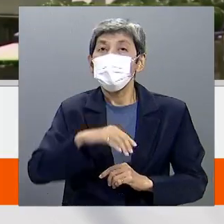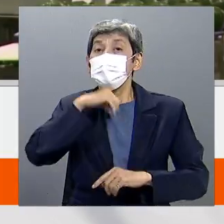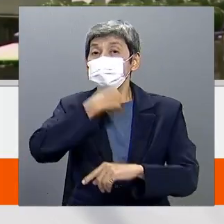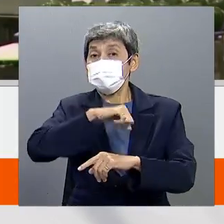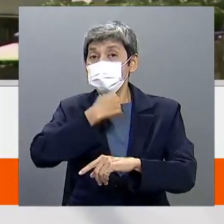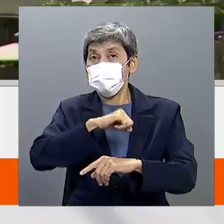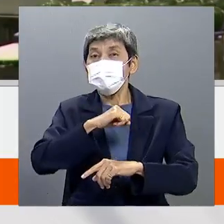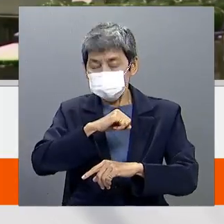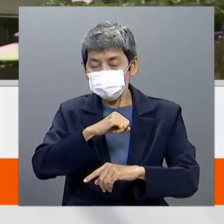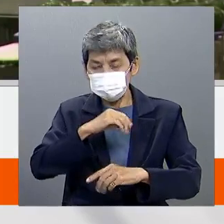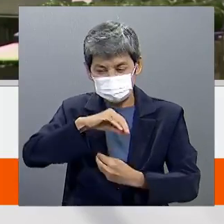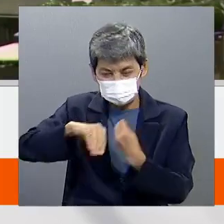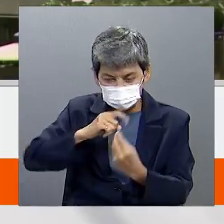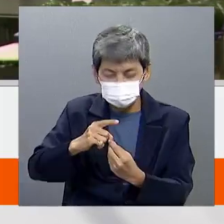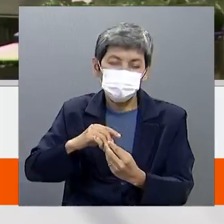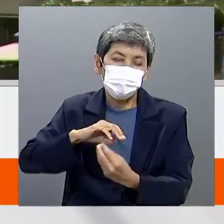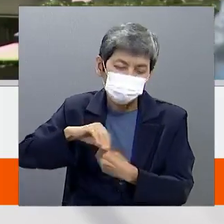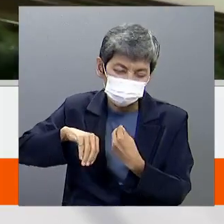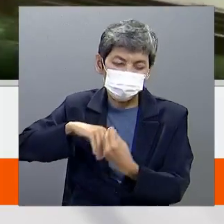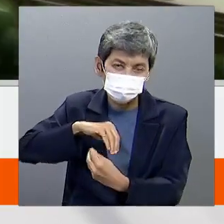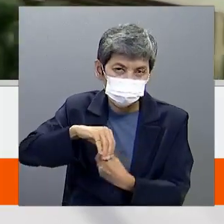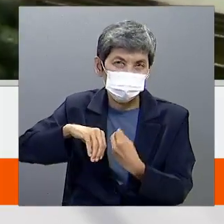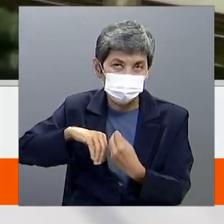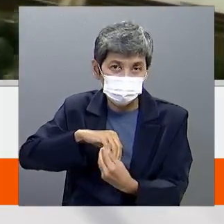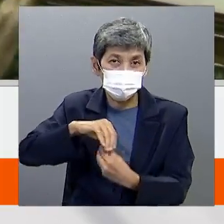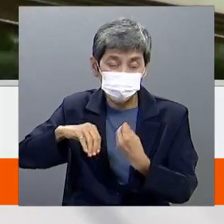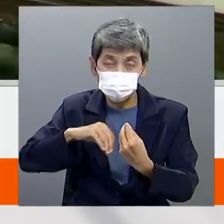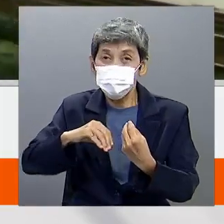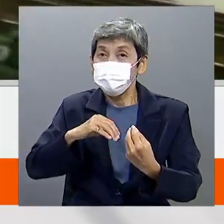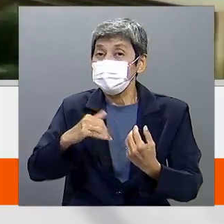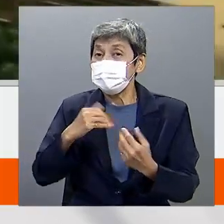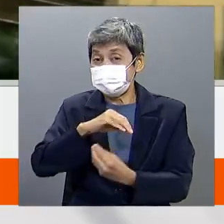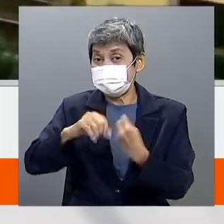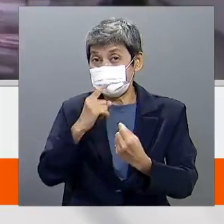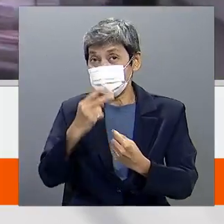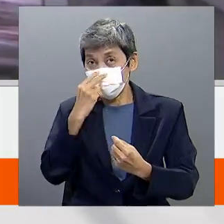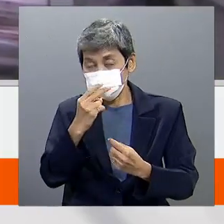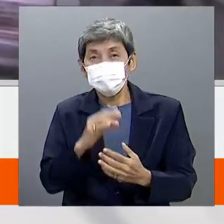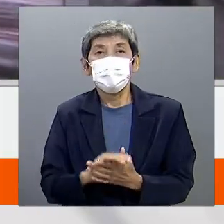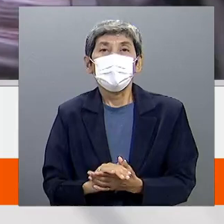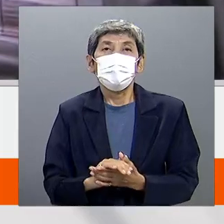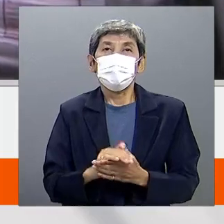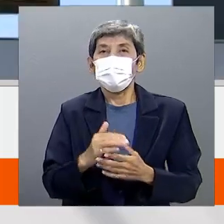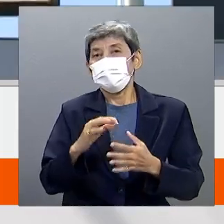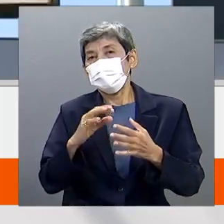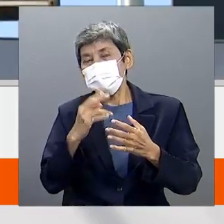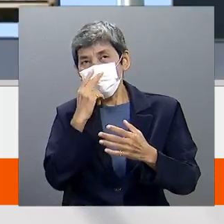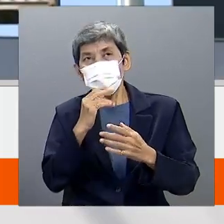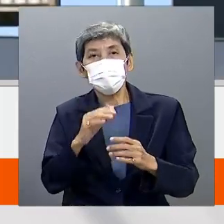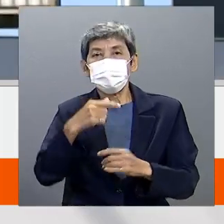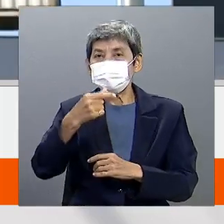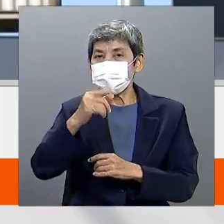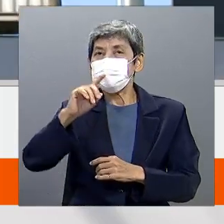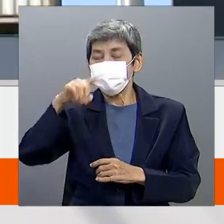กว่าจะฟื้นคืนเพราะว่าอันนี้กำลังพูดถึงเฉพาะเซมิคอนดักเตอร์ที่กระปาเข้าไป 10% นะของ GDP จีนละของ